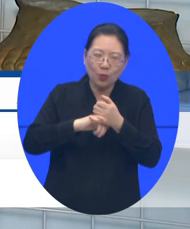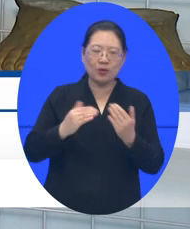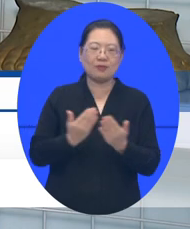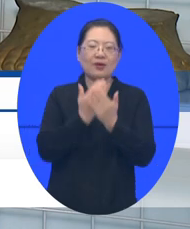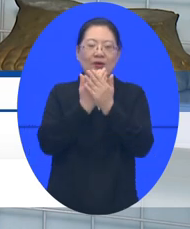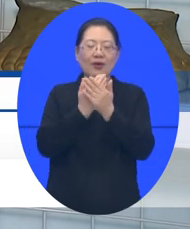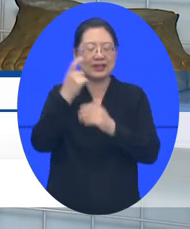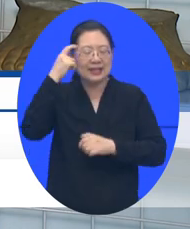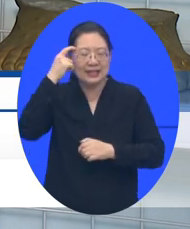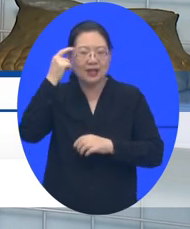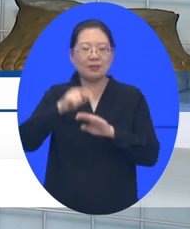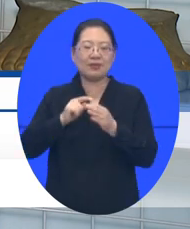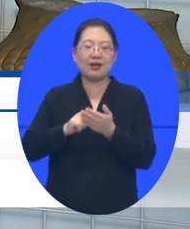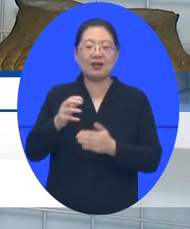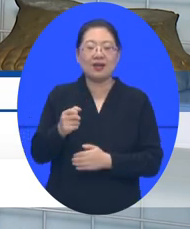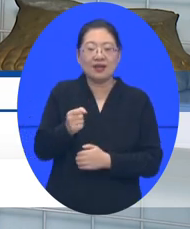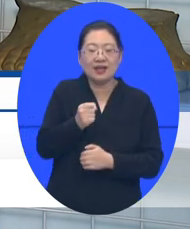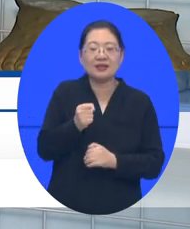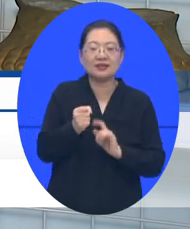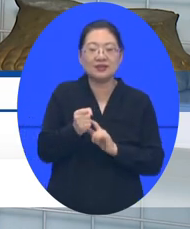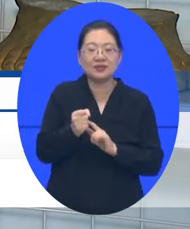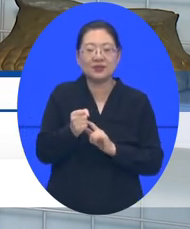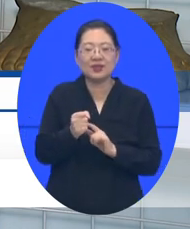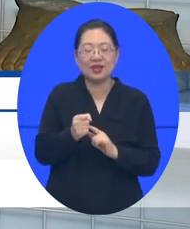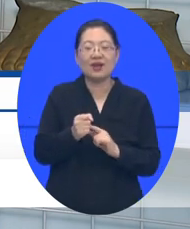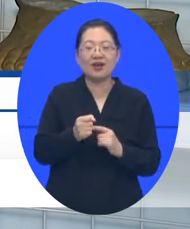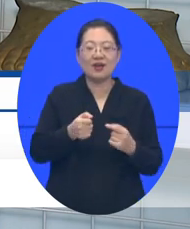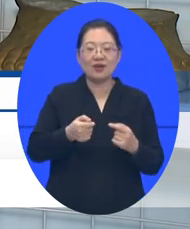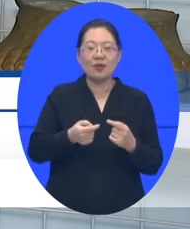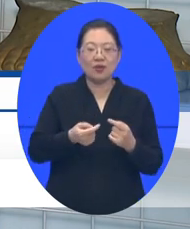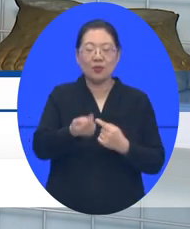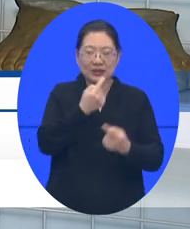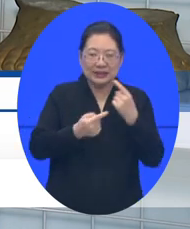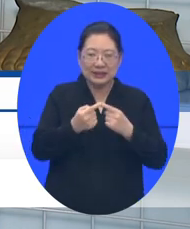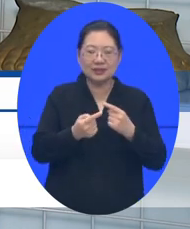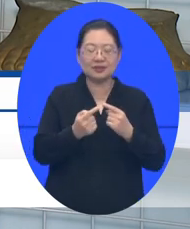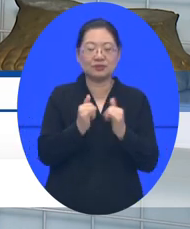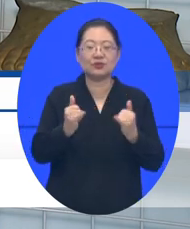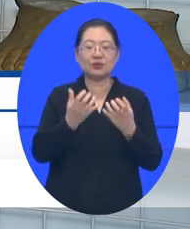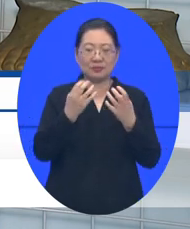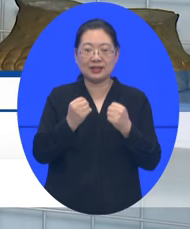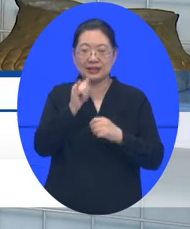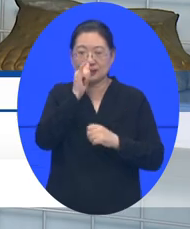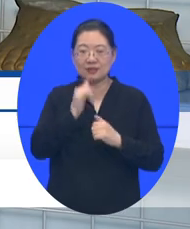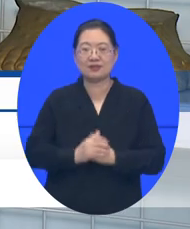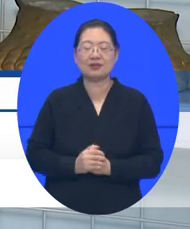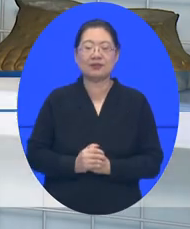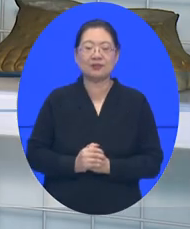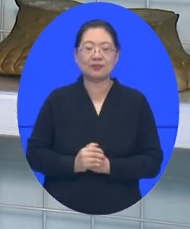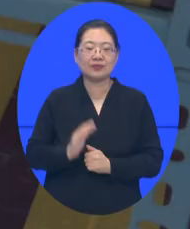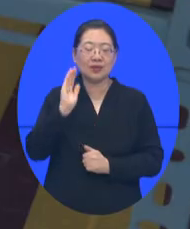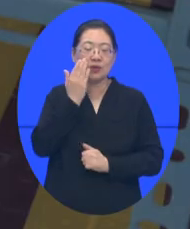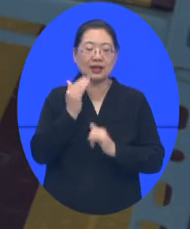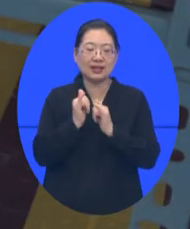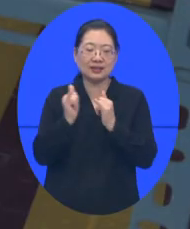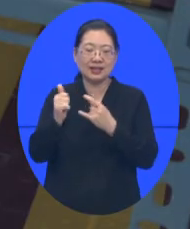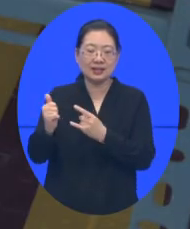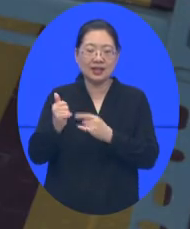이 기업을 살려야 한다. 이제 이러한 그 신념으로 또 함께 동참해 주시는 분들도 계시고